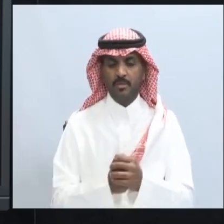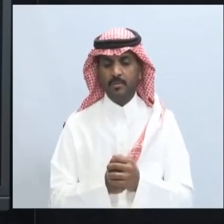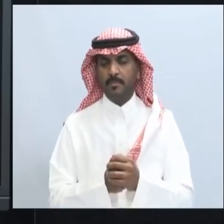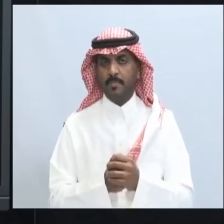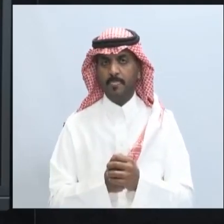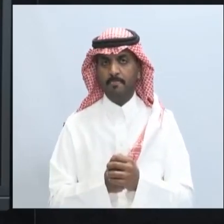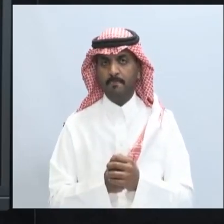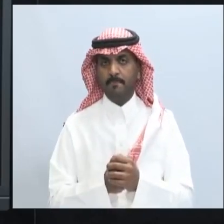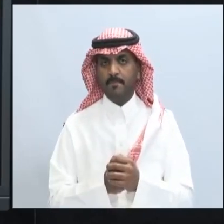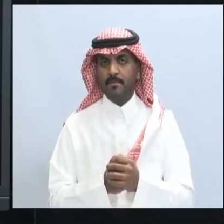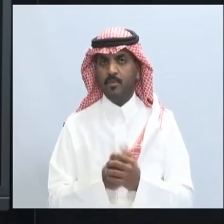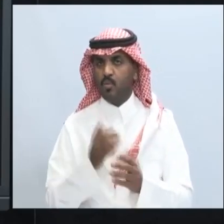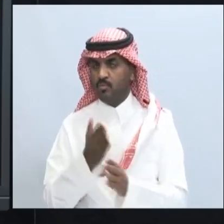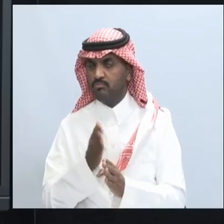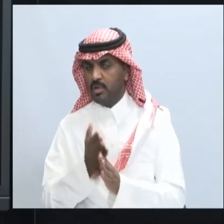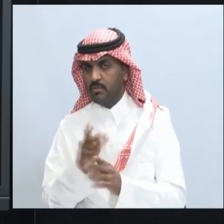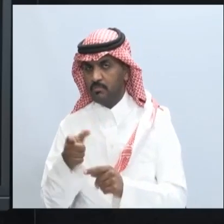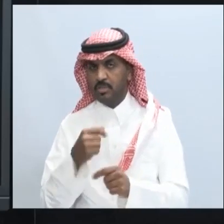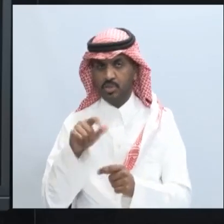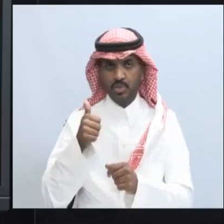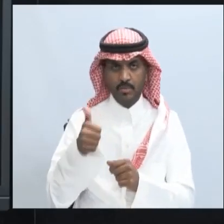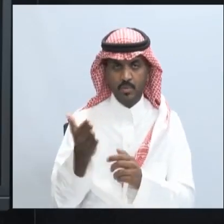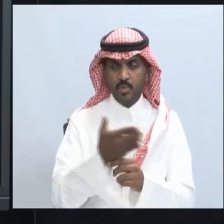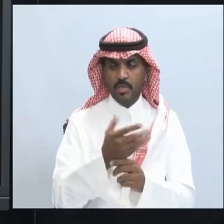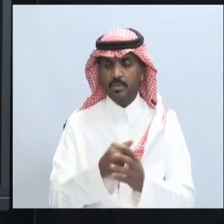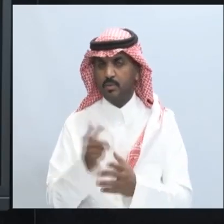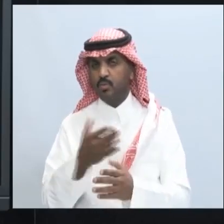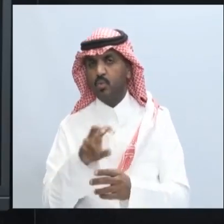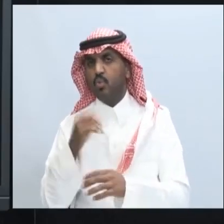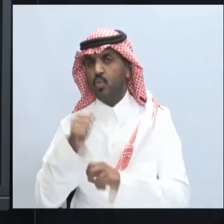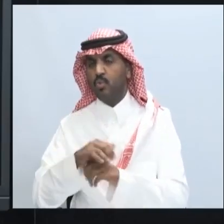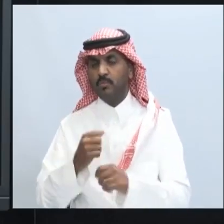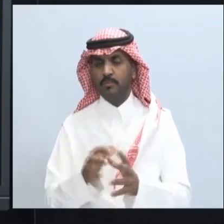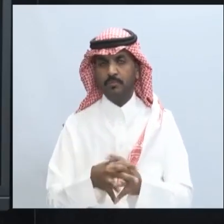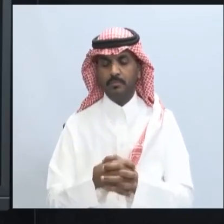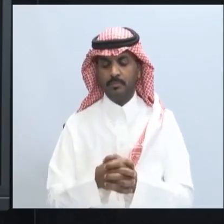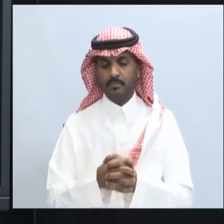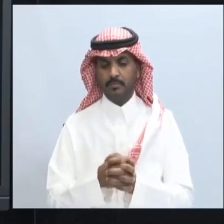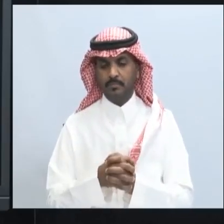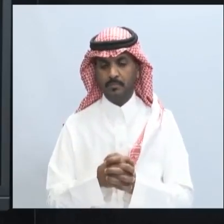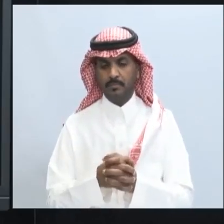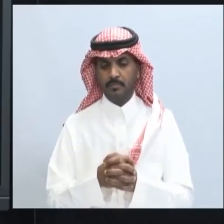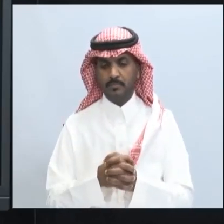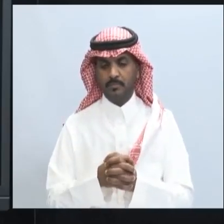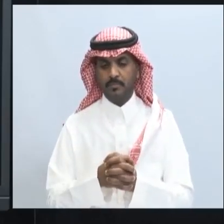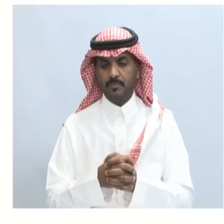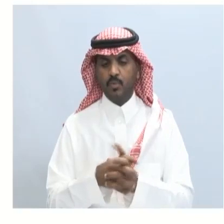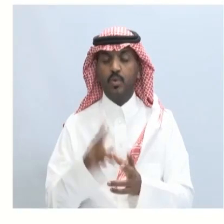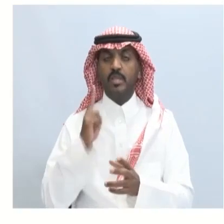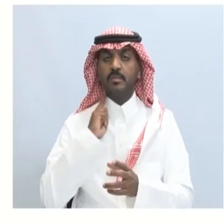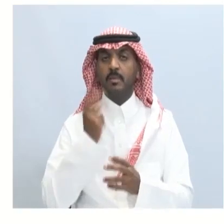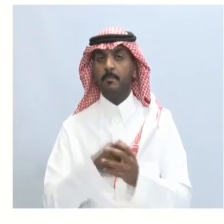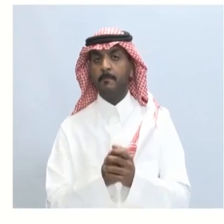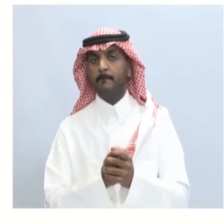ما هو الحقوق والسلبي ما هو هذه الالتزامات للذمه الماليه